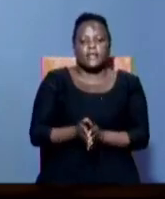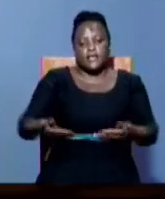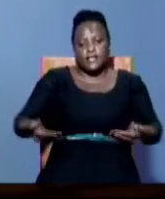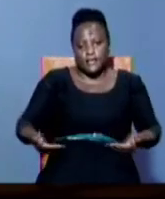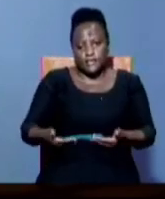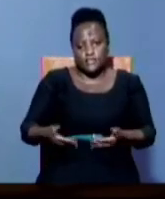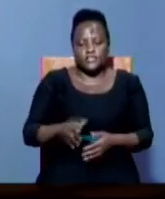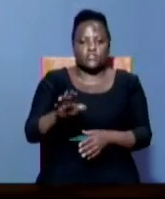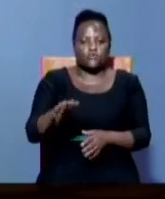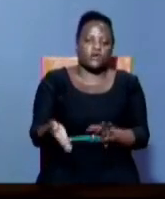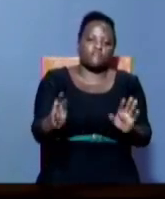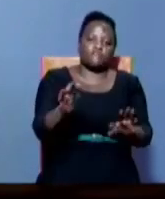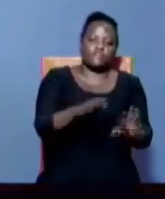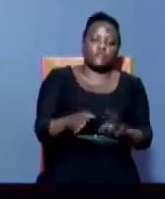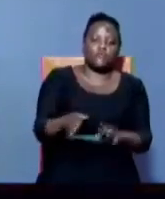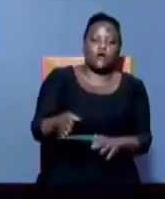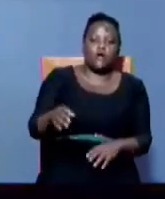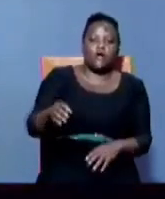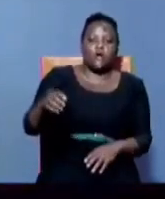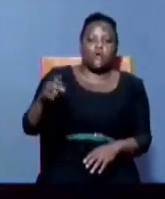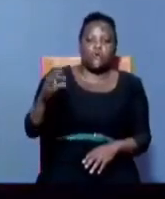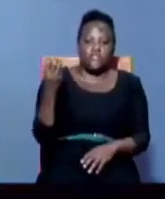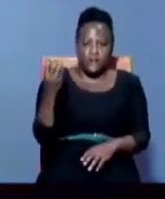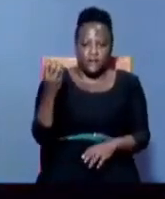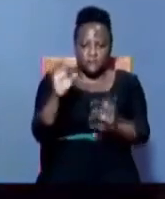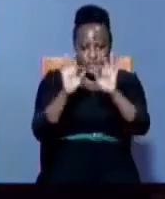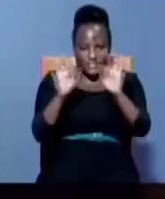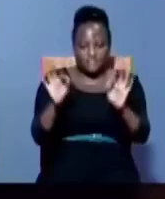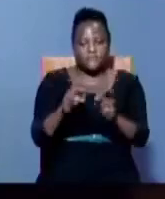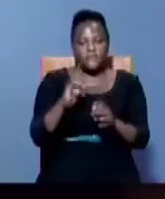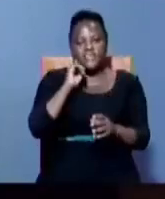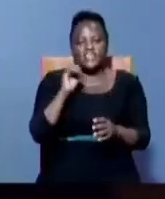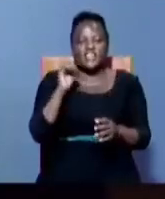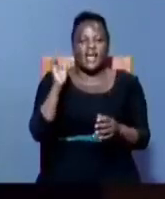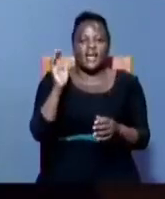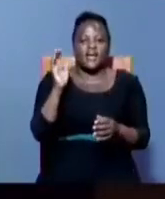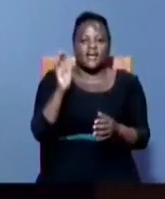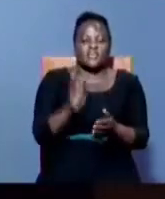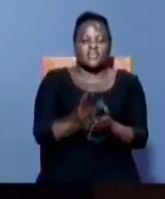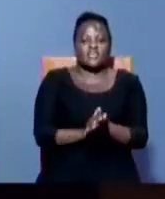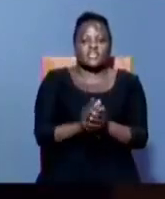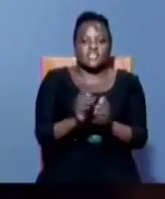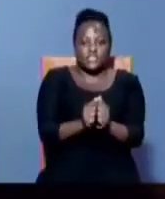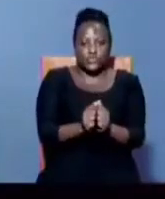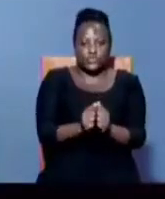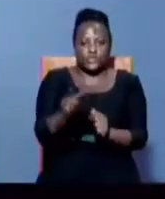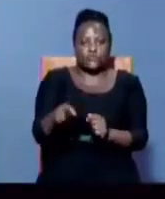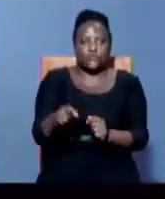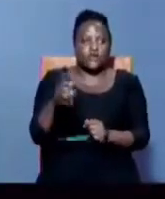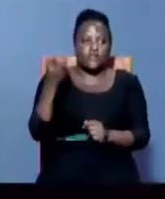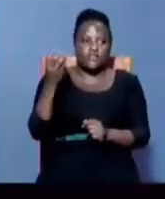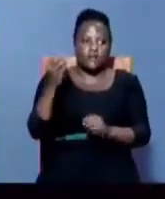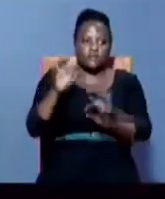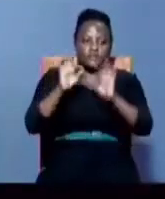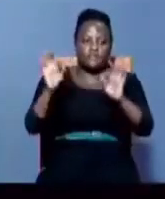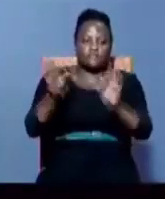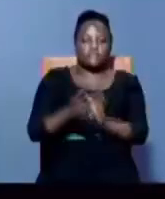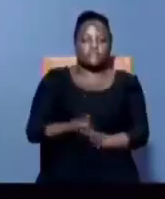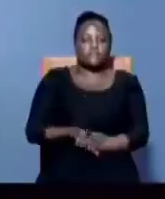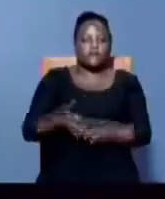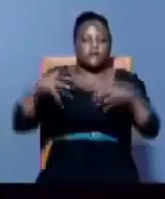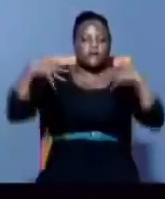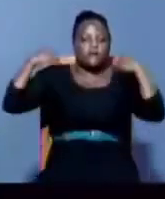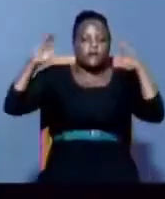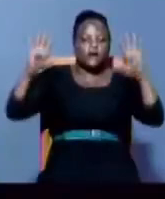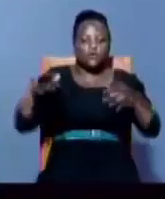kimefunikwa kwa dhahabu safi. Na hivyo kila kitu cha dhahabu safi. Lakini pia akaambiwa weka kerubi upande wa kulia,